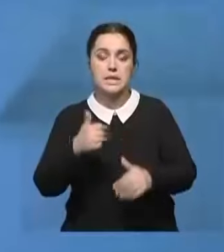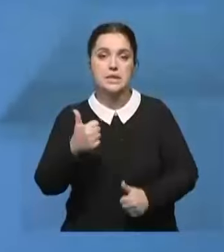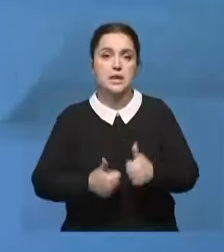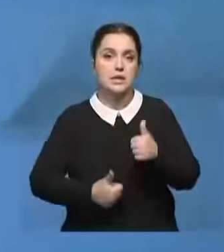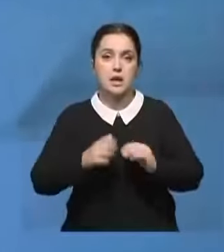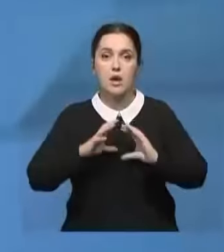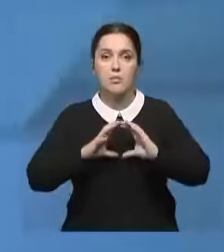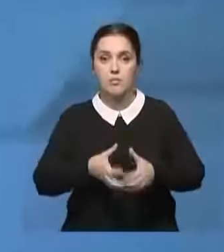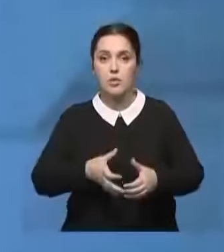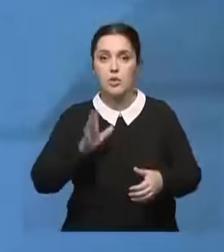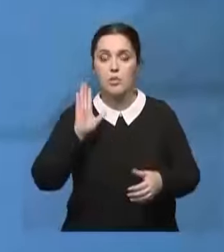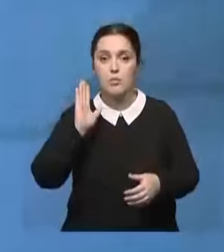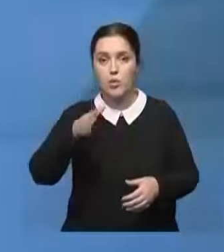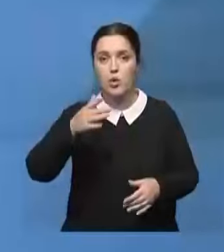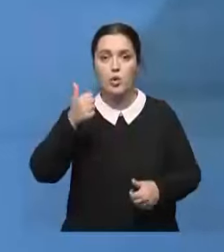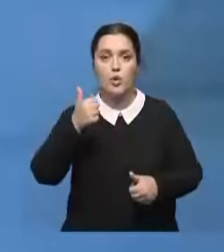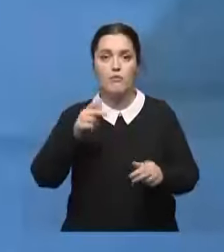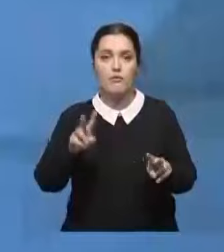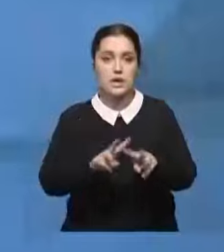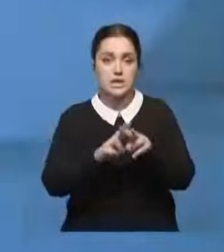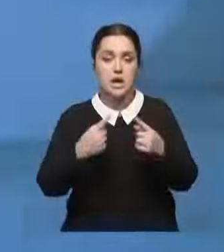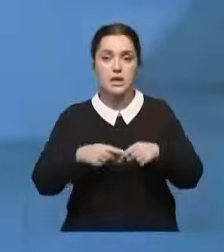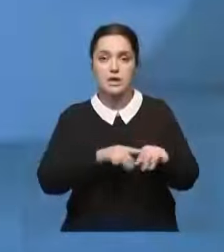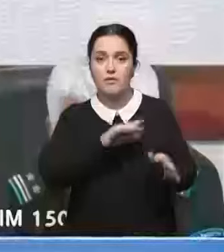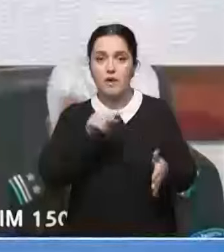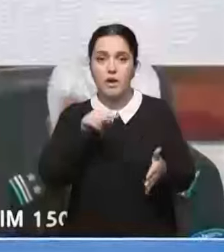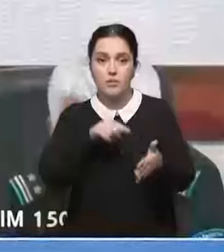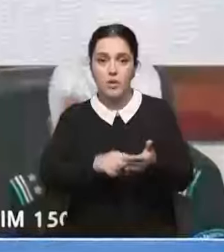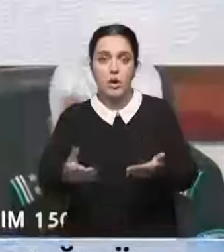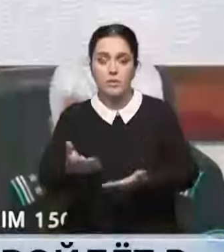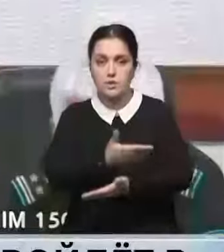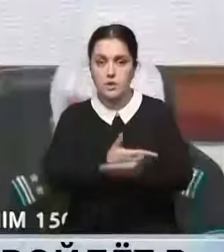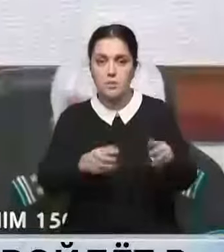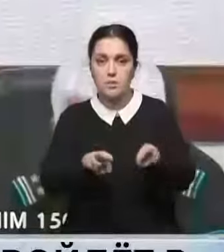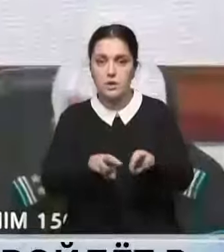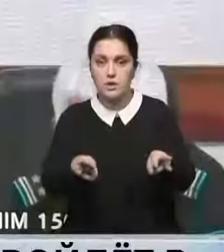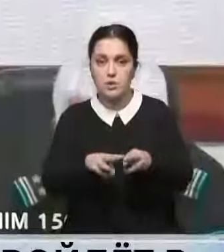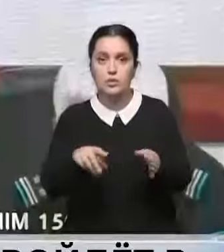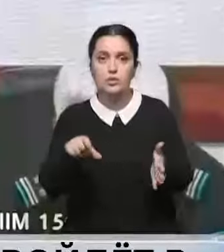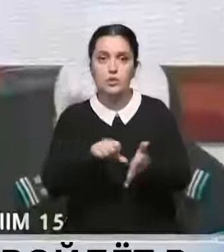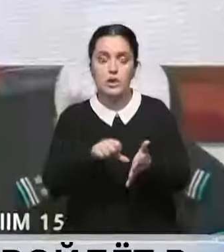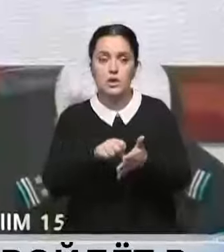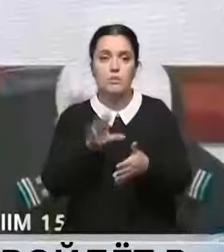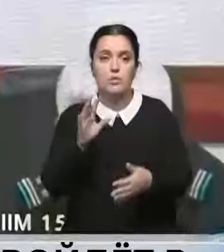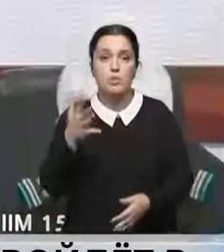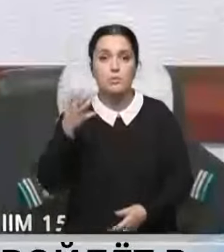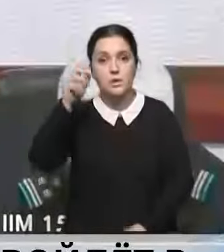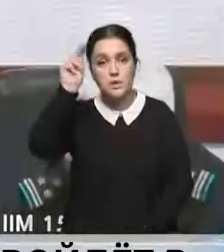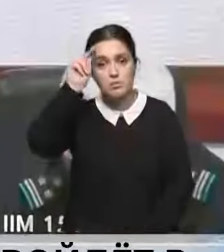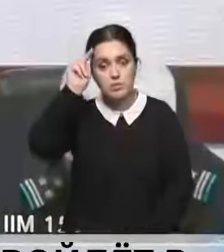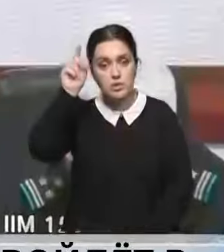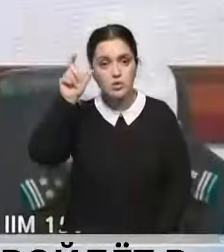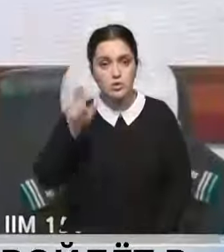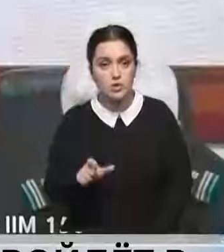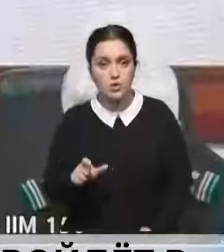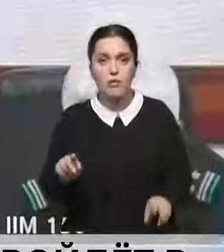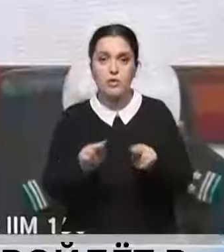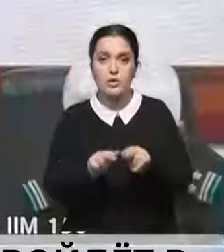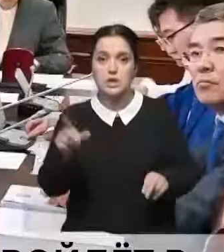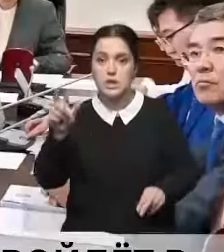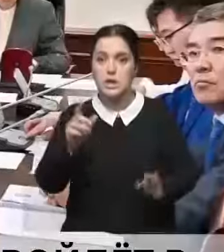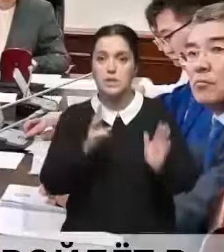Состоится интеллектуальный конкурс в Астане. Организационные вопросы сегодня обсудили в правительстве. Ожидается, что участие примут больше 500